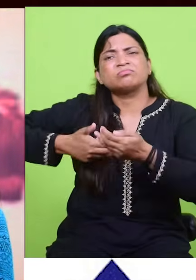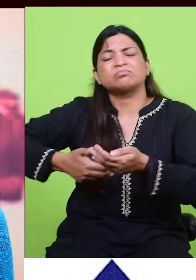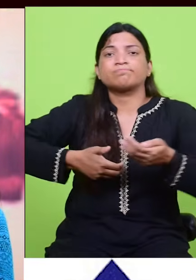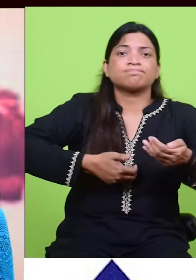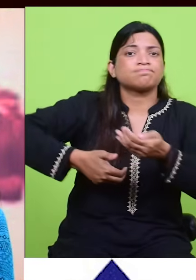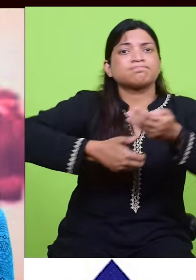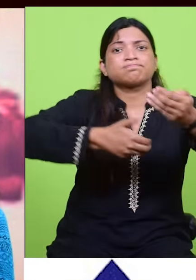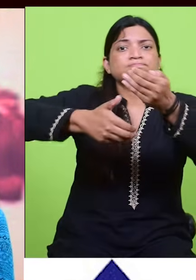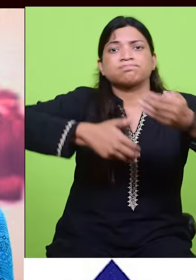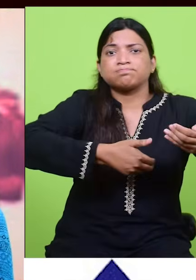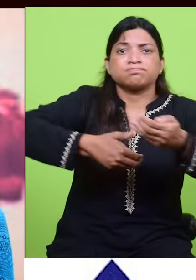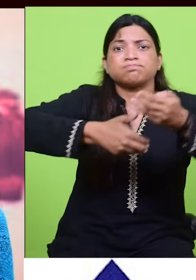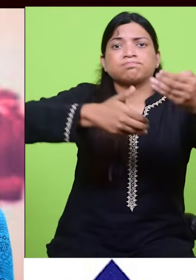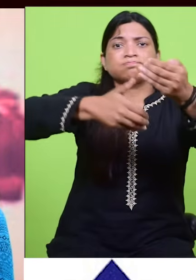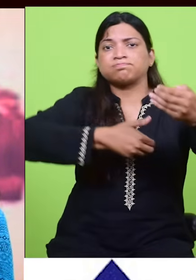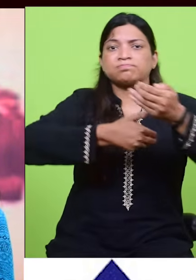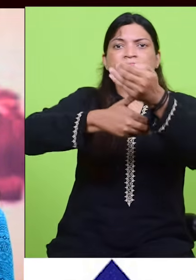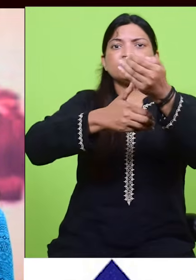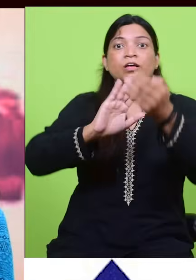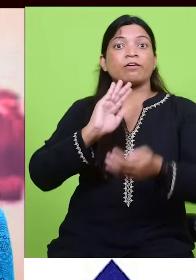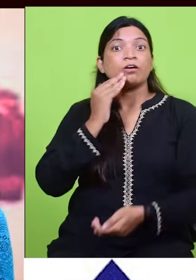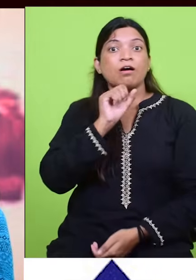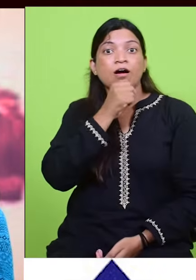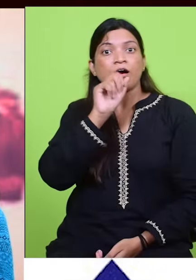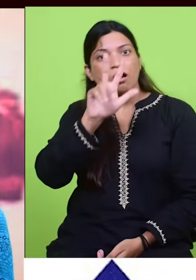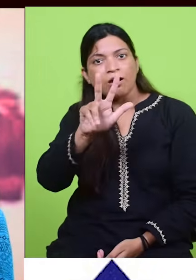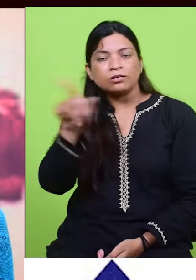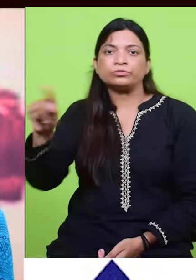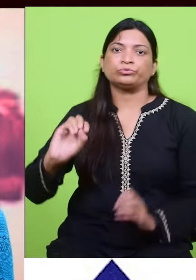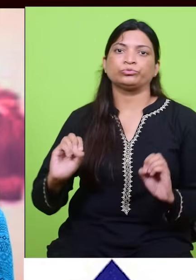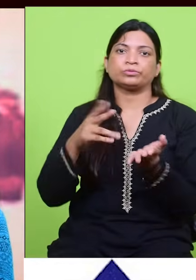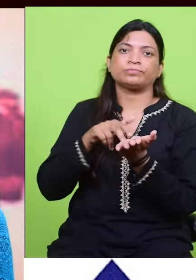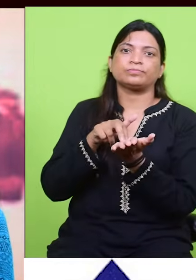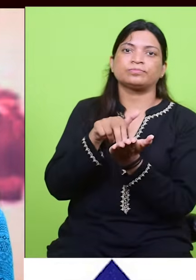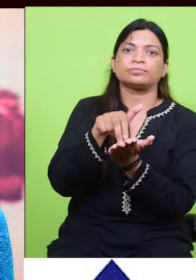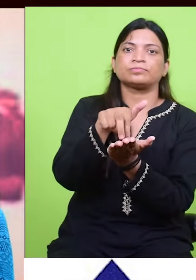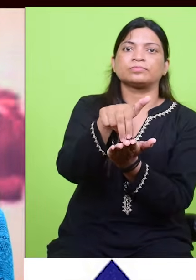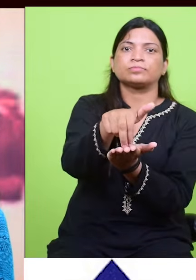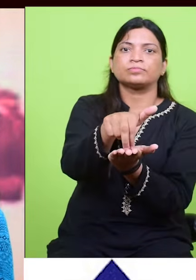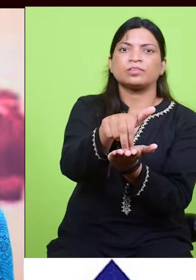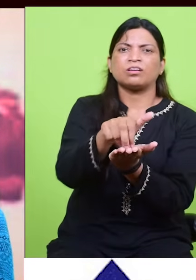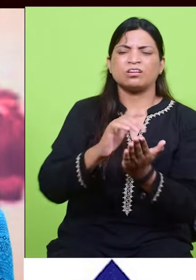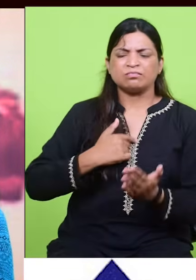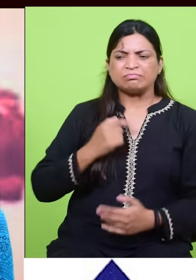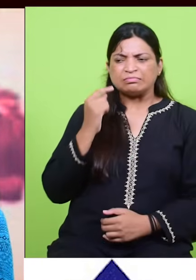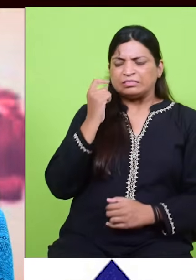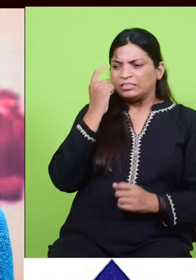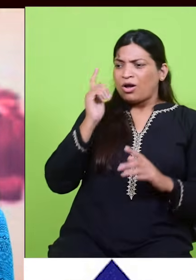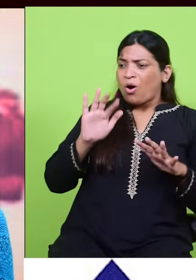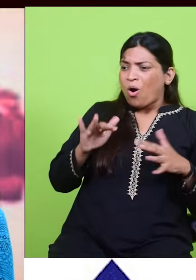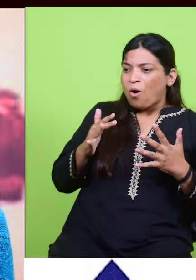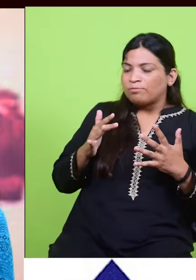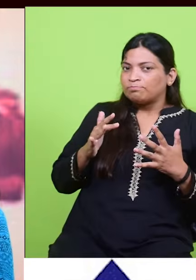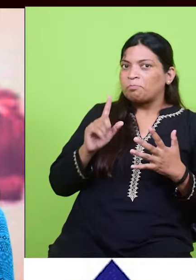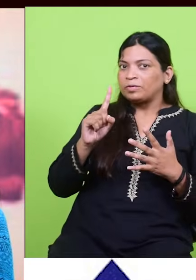के बाद वो चलने लगी। हम इसको गोदी में ही लेके जाते थे, जा भी जाते थे। तो उसके बाद मेरे को भी लगता था, पर पता